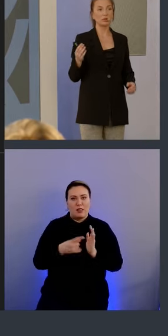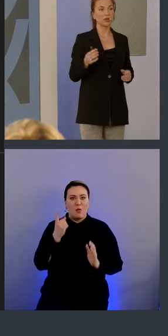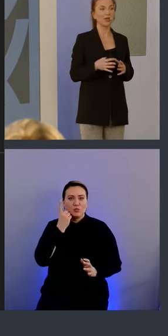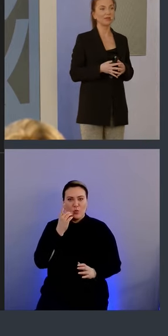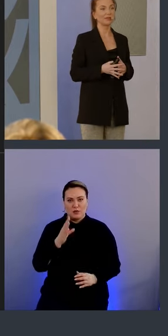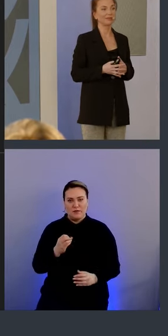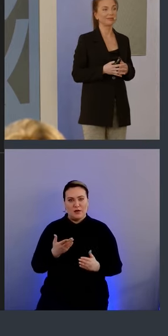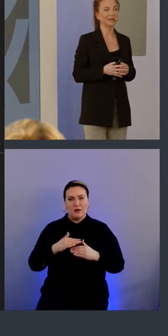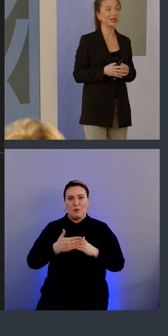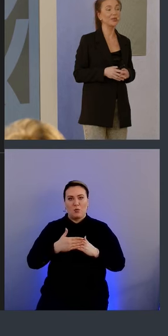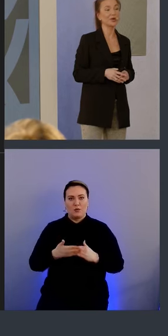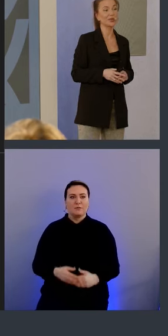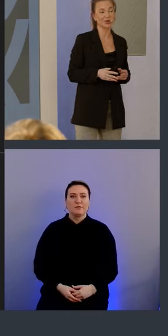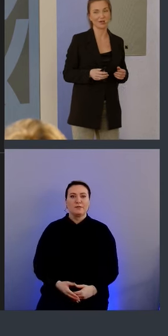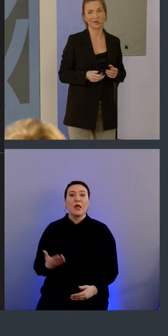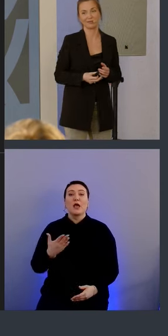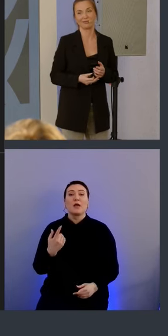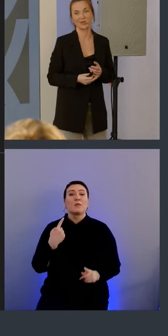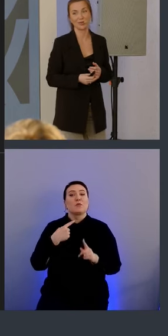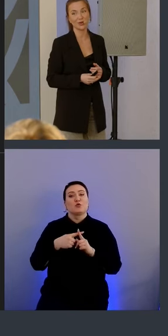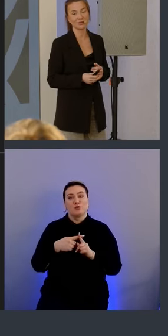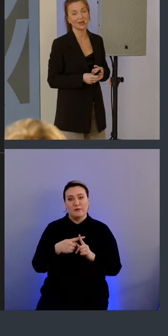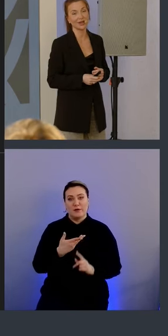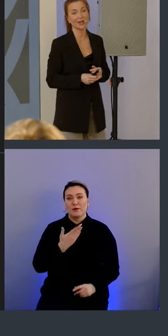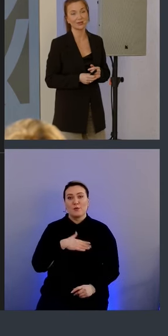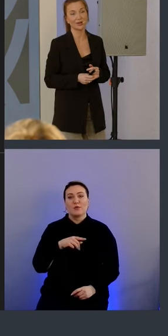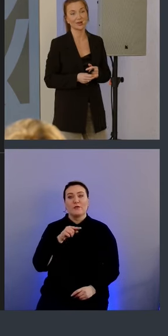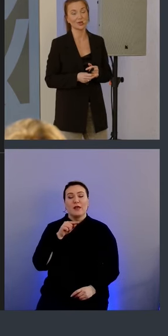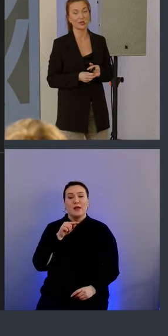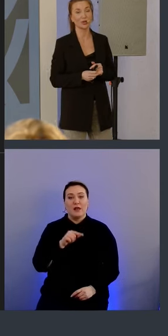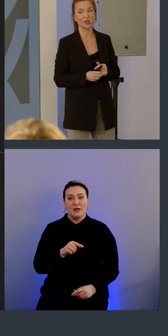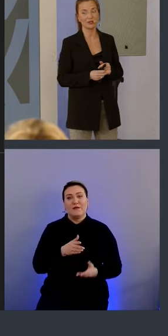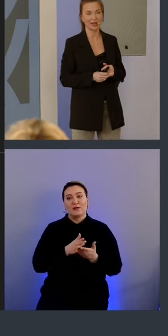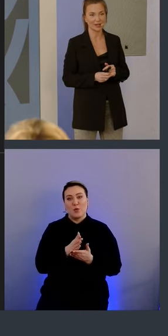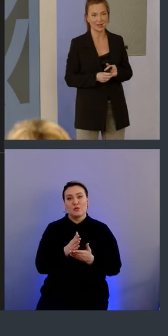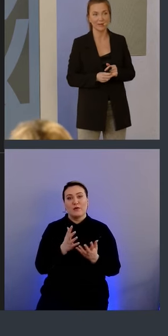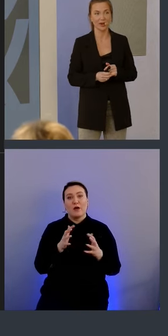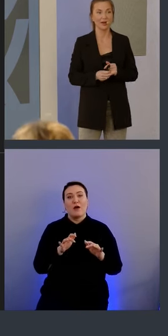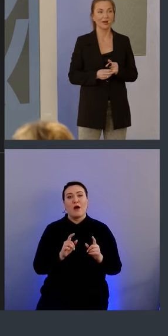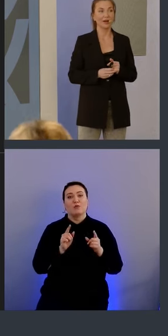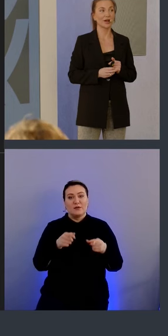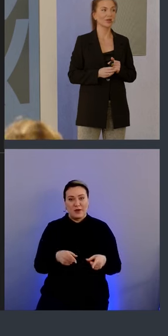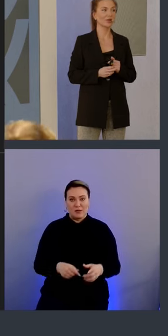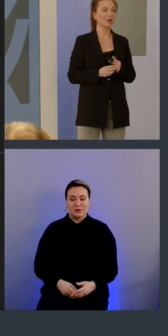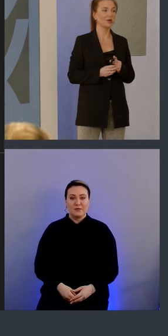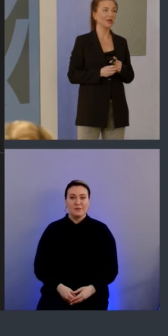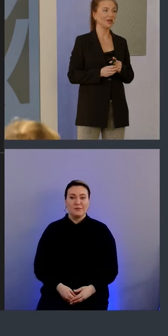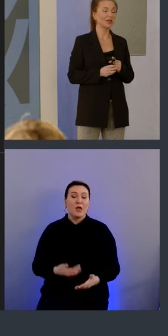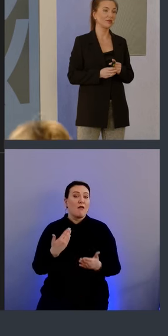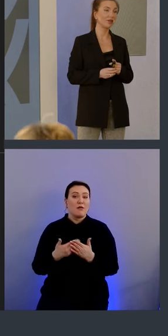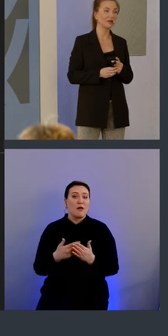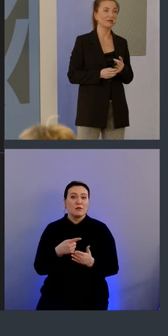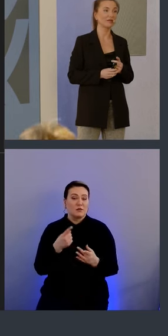Ну и какие преимущества использования этого способа аутентификации? Кажется, что